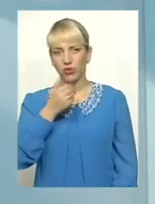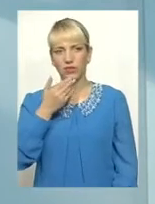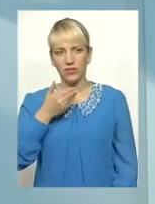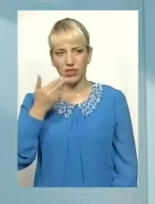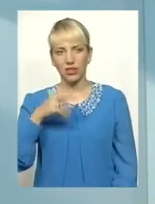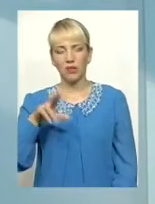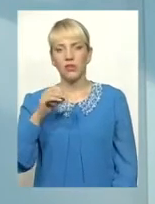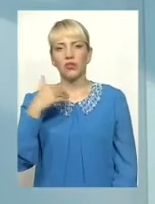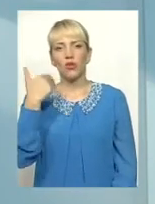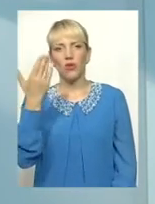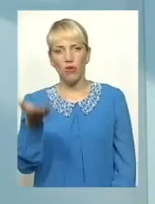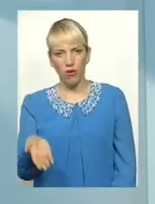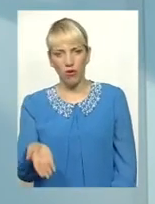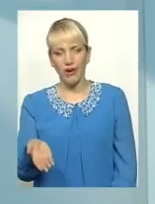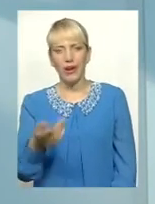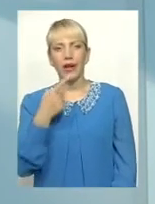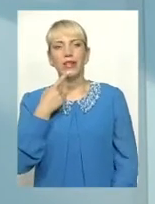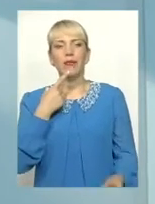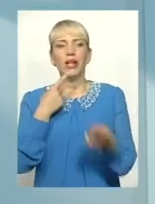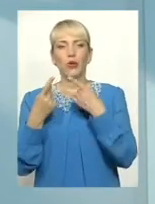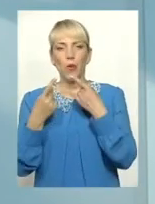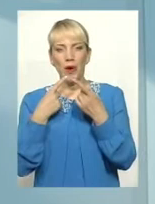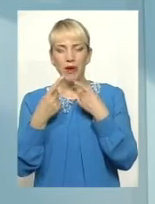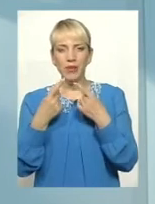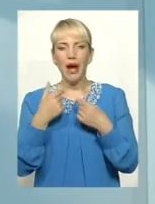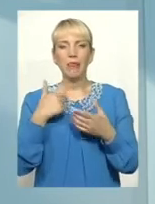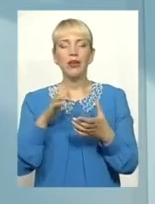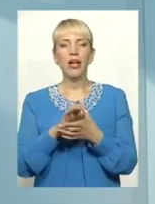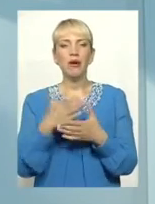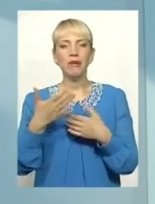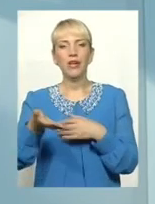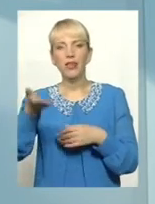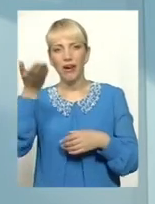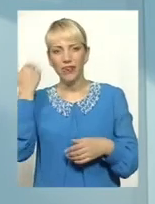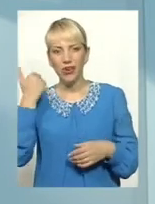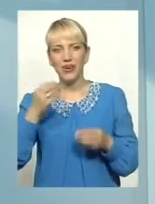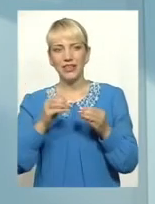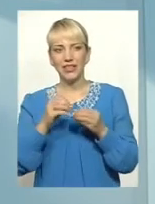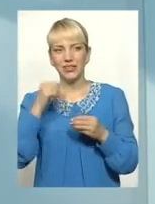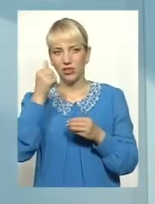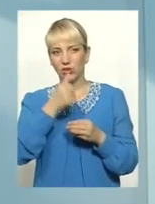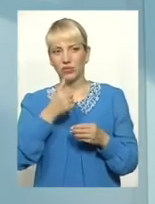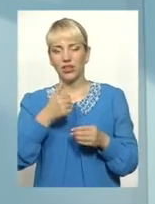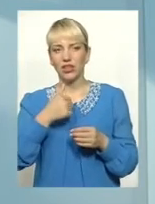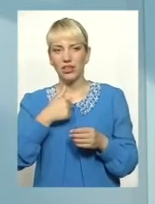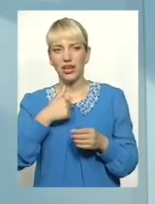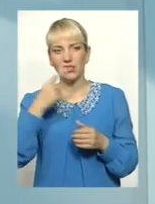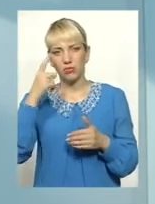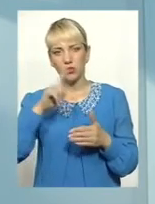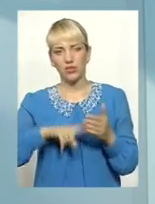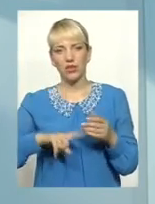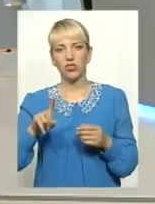нього, спілкуємося. Ми знайомі дуже давно, вже років 10, і я сподівалася, що він все ж таки зробить